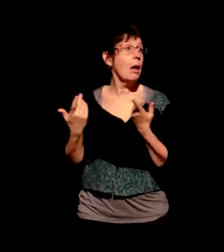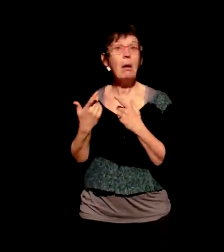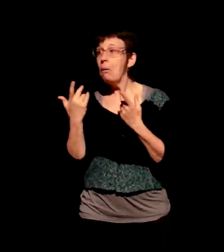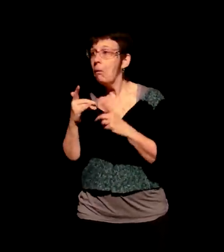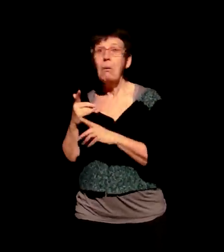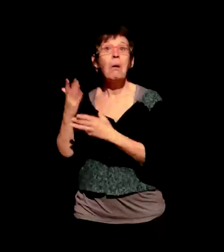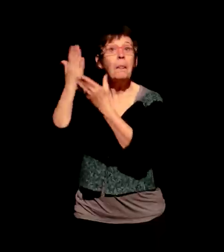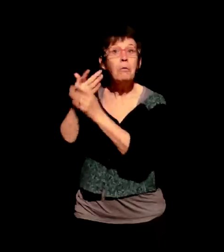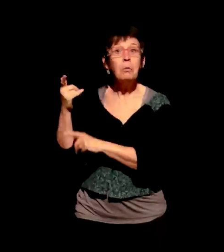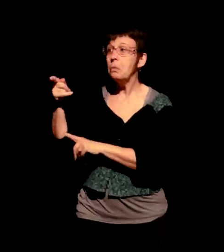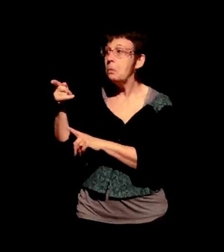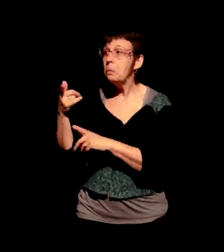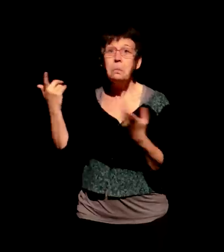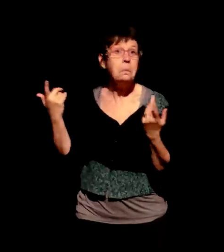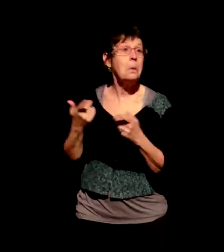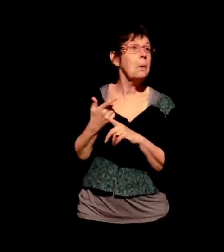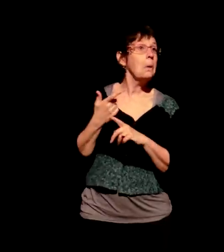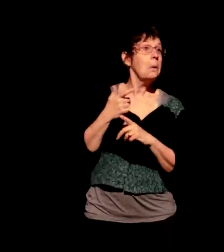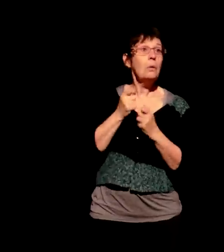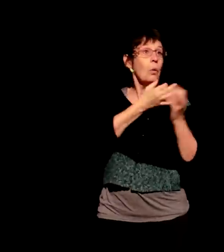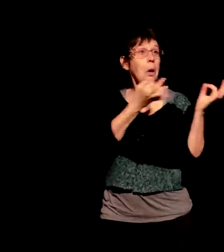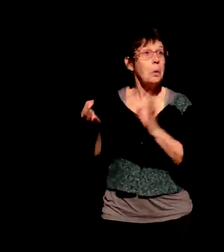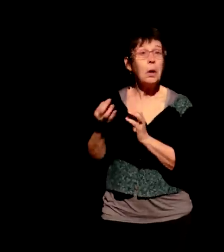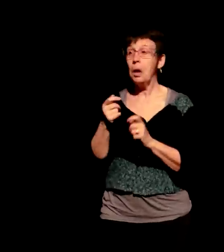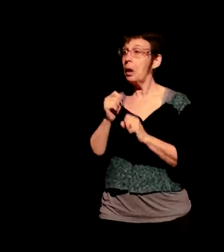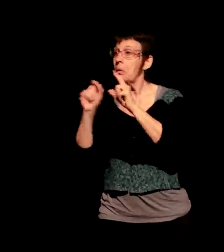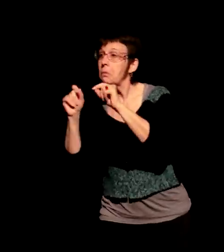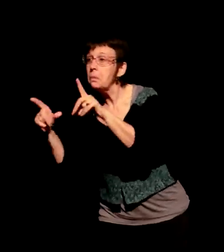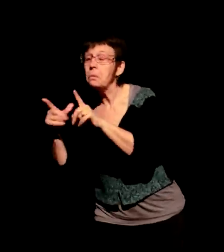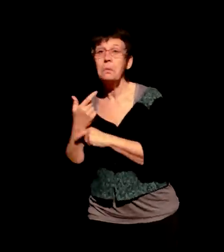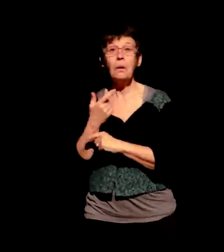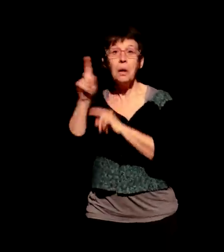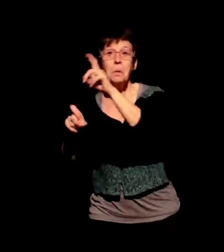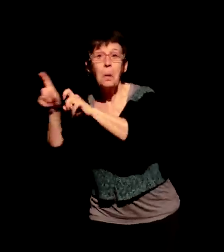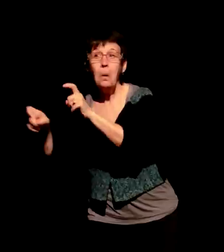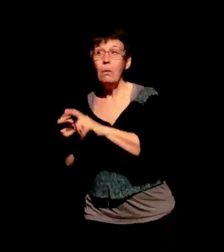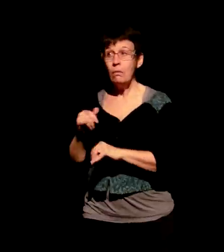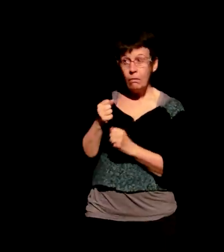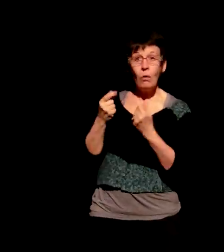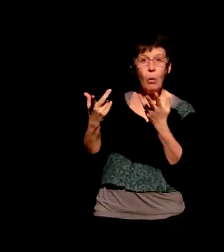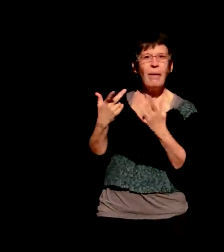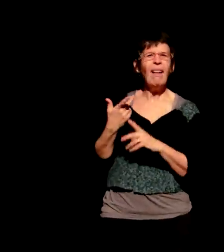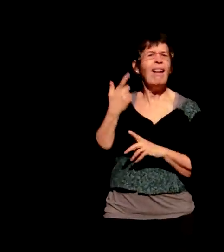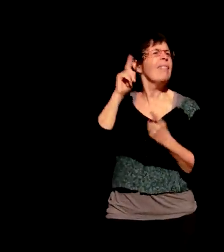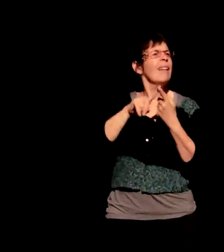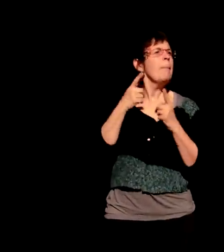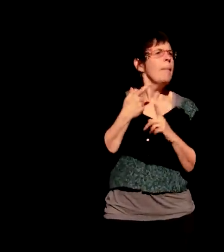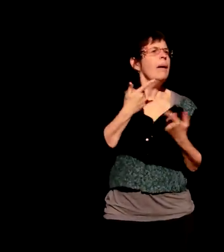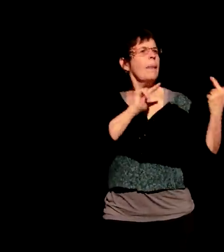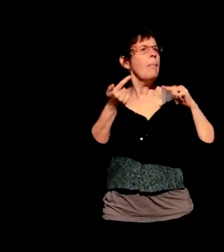qu'on entend régulièrement dans les médias, dans les chroniqueurs, dans les journalistes. Combien de femmes voilées on a entendu dans le débat sur le voile à